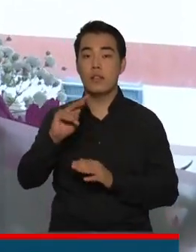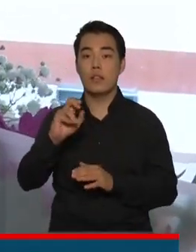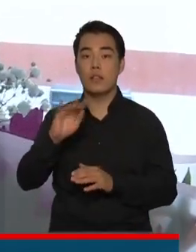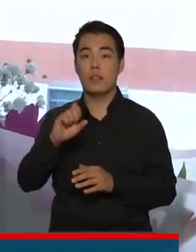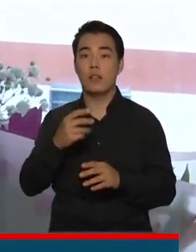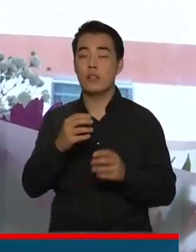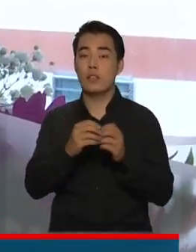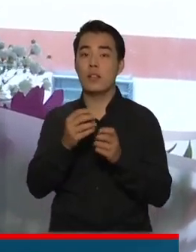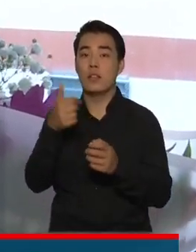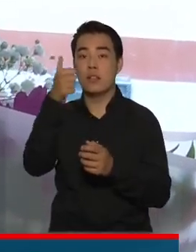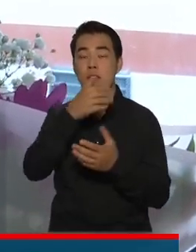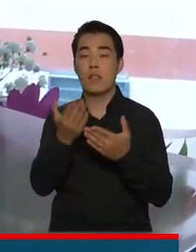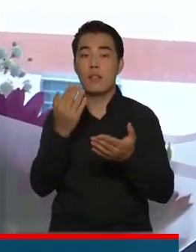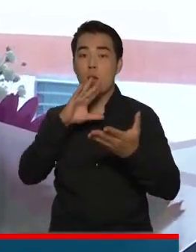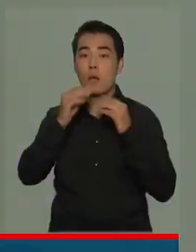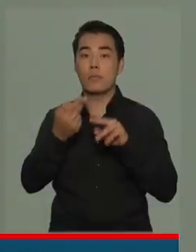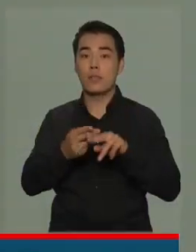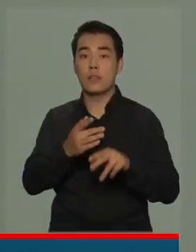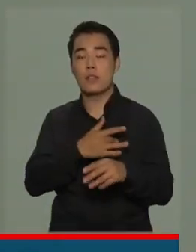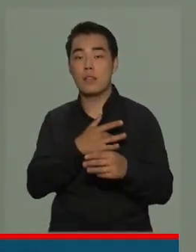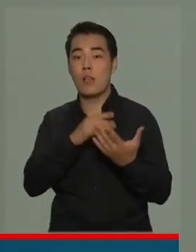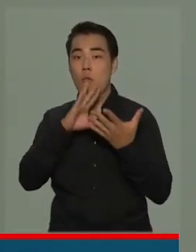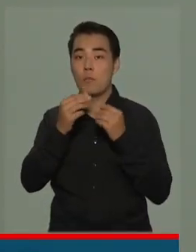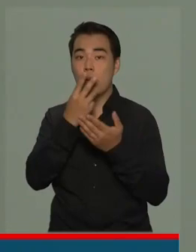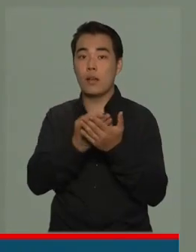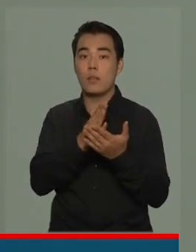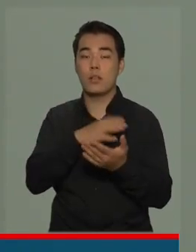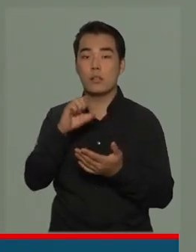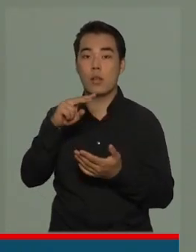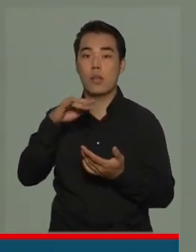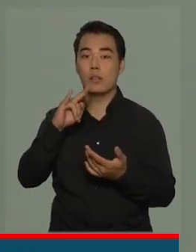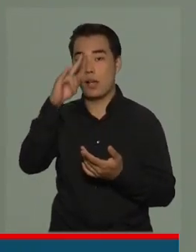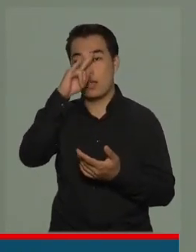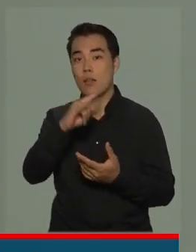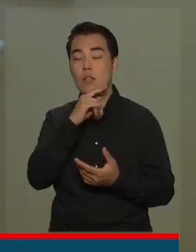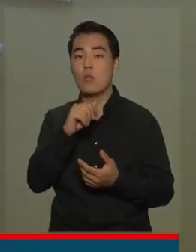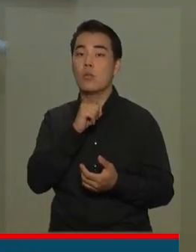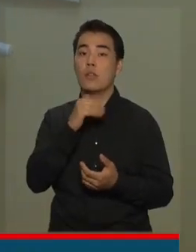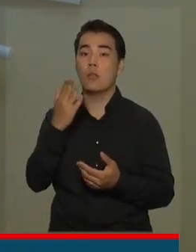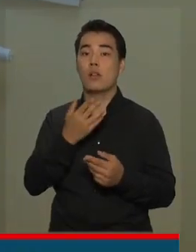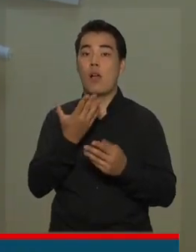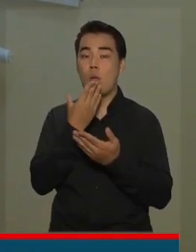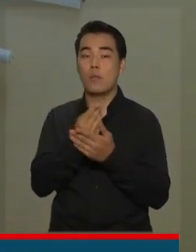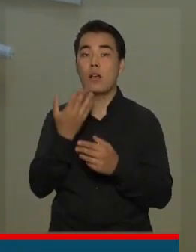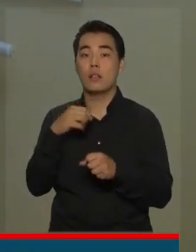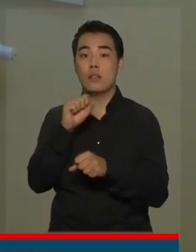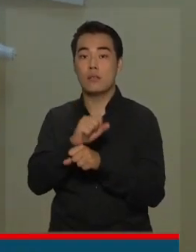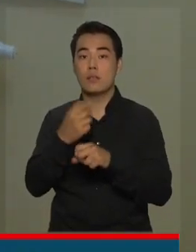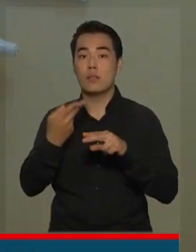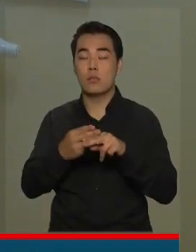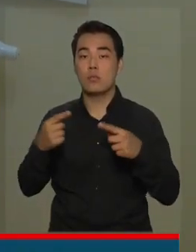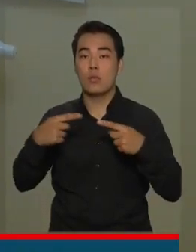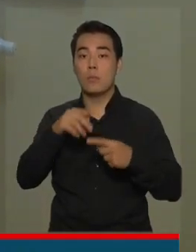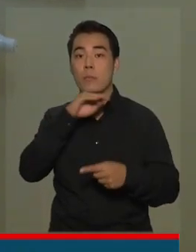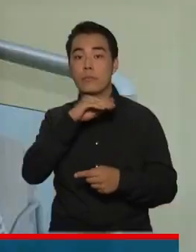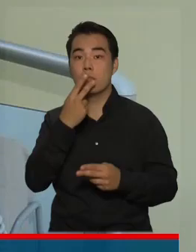жүрегіне қосымша аппарат орнатқан. Біраз жыл өткен соң денсаулығы сыр беріп, Саламатты Қазақстан пойызы Қостанай өңіріне тоқтаған сәтте бірден сондағы мамандардың